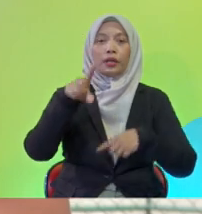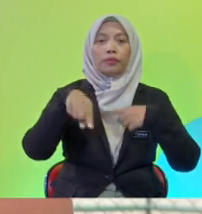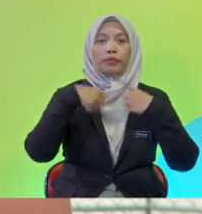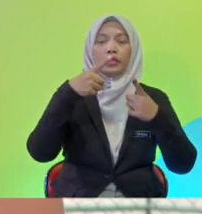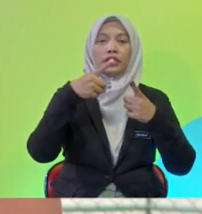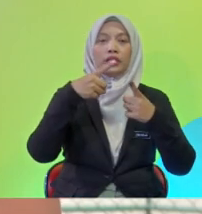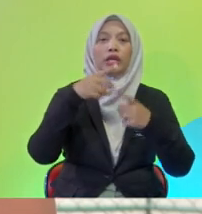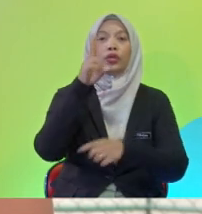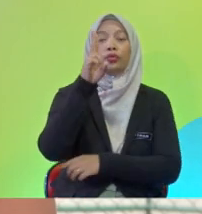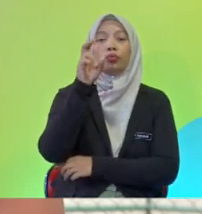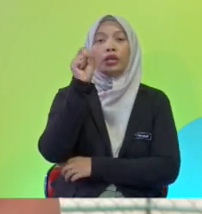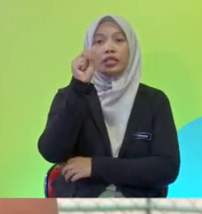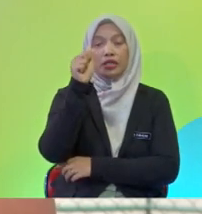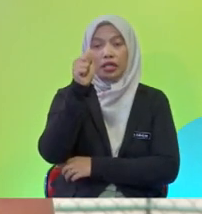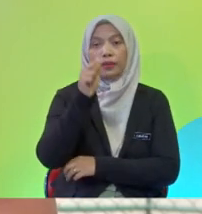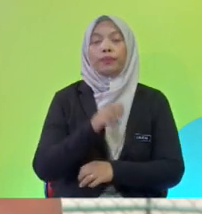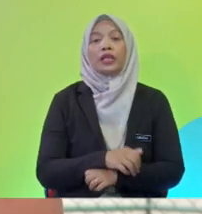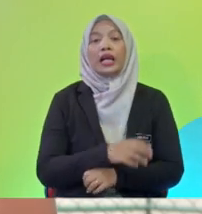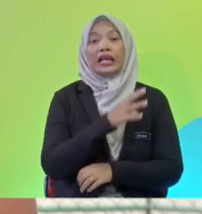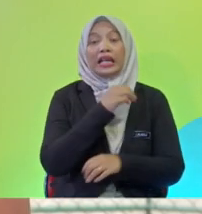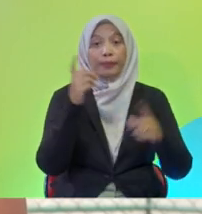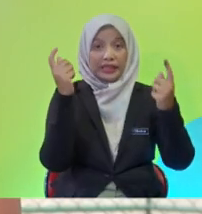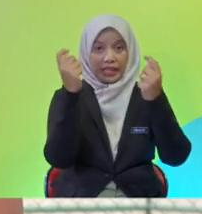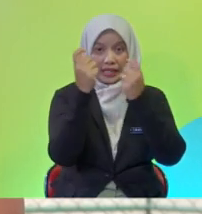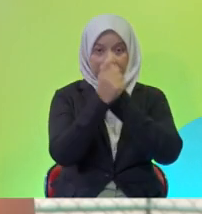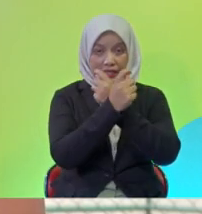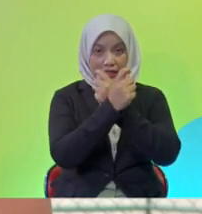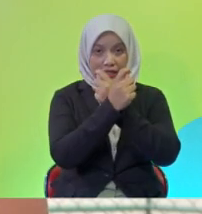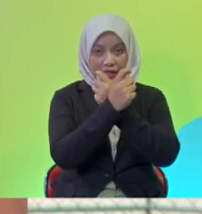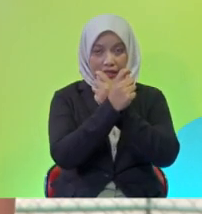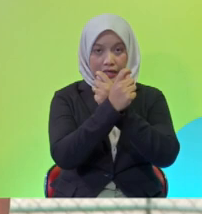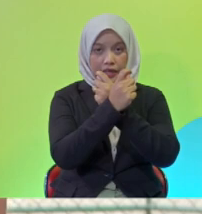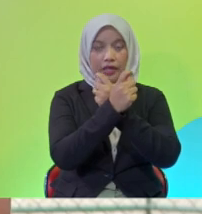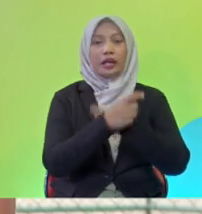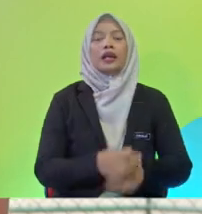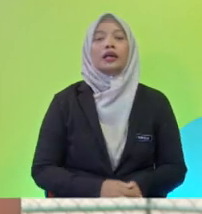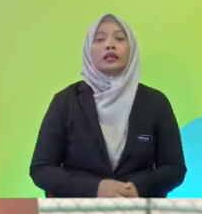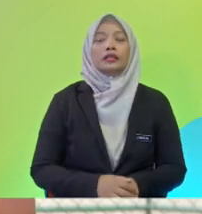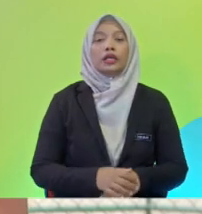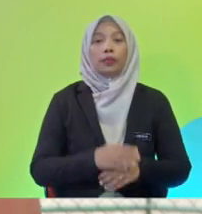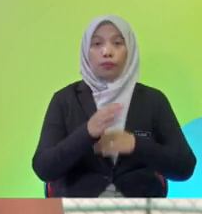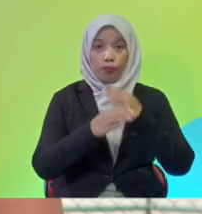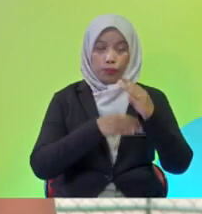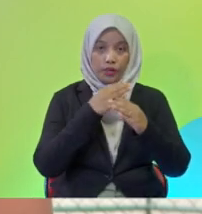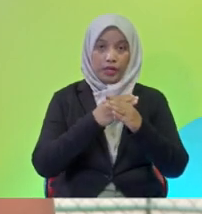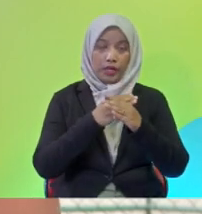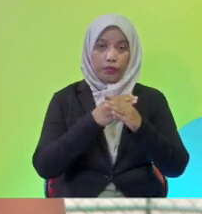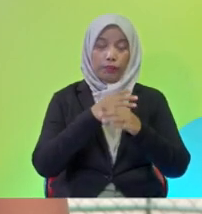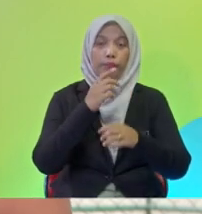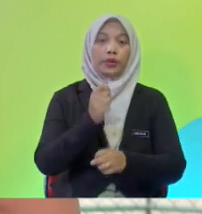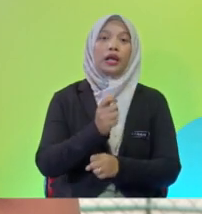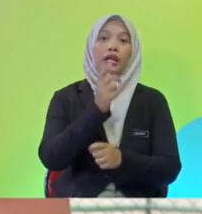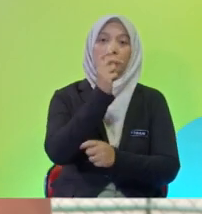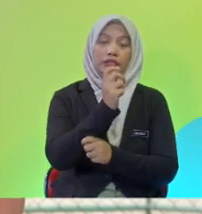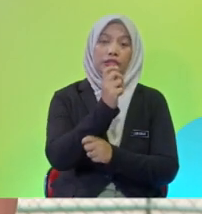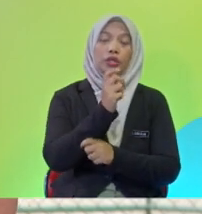di New York, USA dan bertanding di pertandingan dodgeball Piala Dunia. Wow. Dan